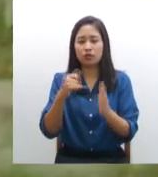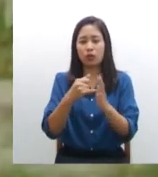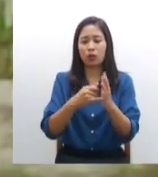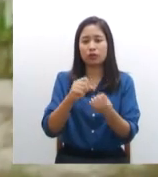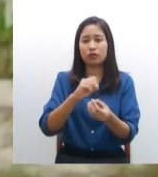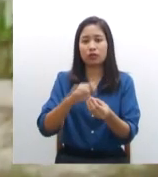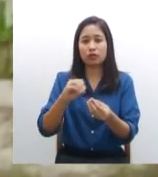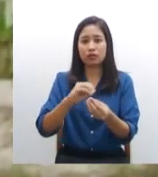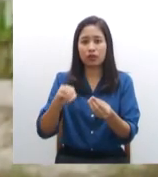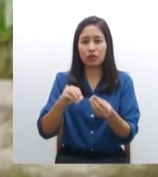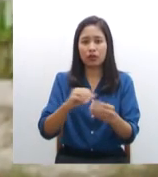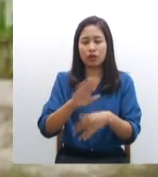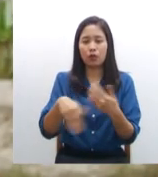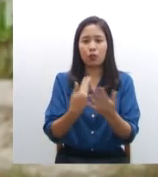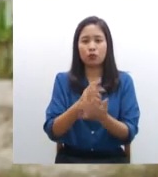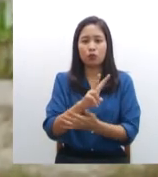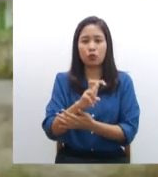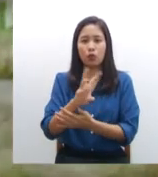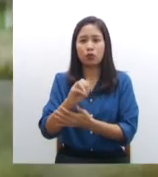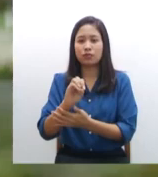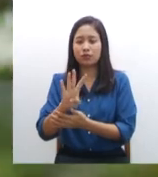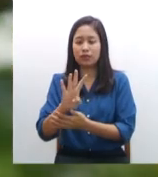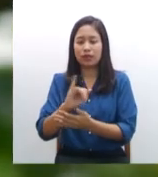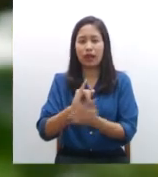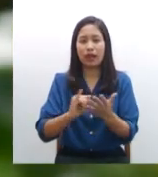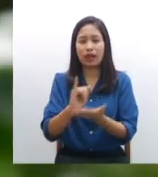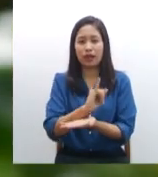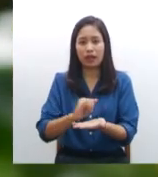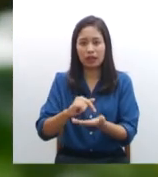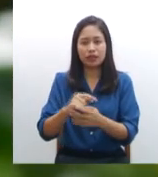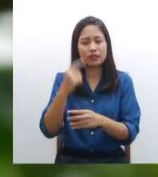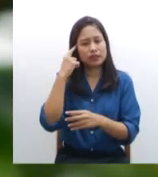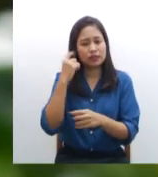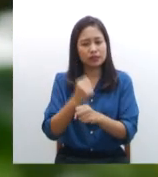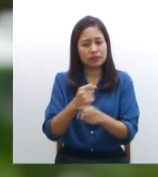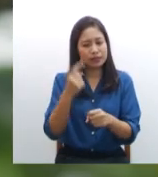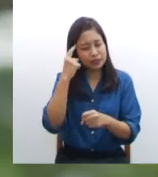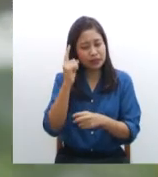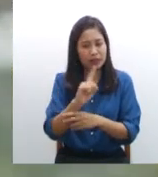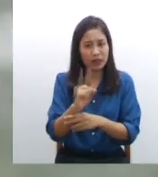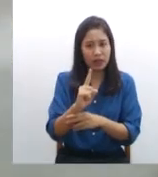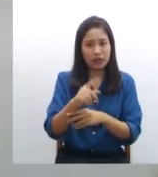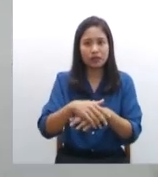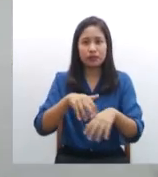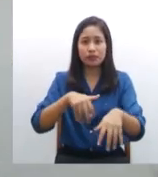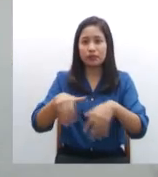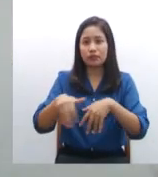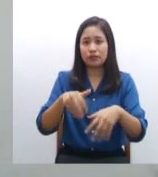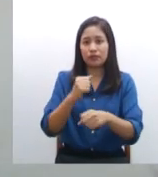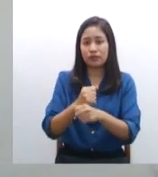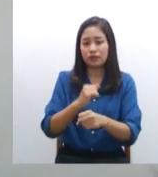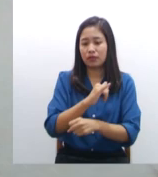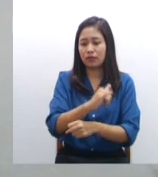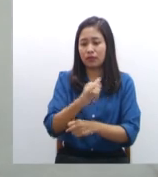ำนวน264ไร่โดยต้องการให้สร้างพระตำหนักเพราะเห็นว่าพระเจ้าอยู่หัวเสด็จไปแห่งหน